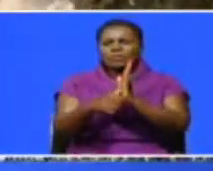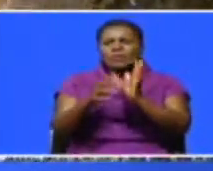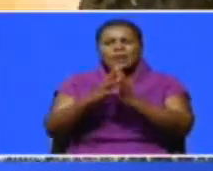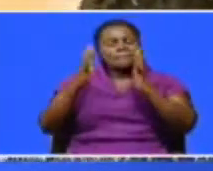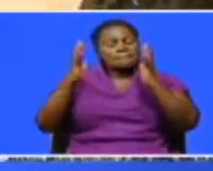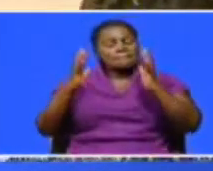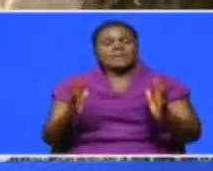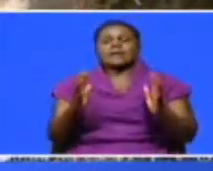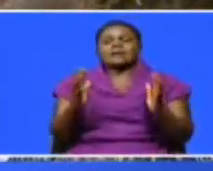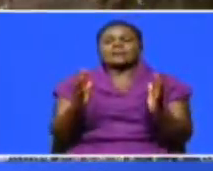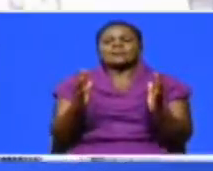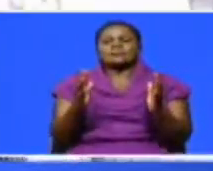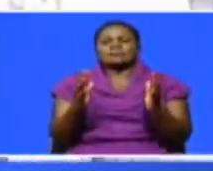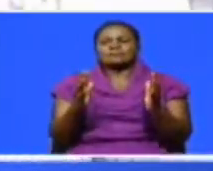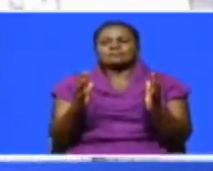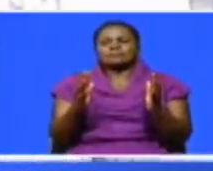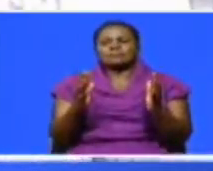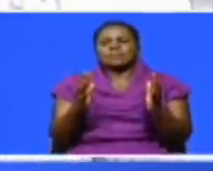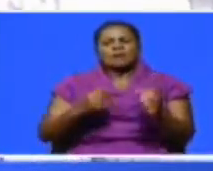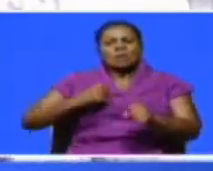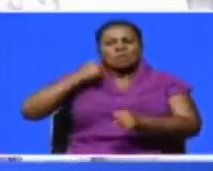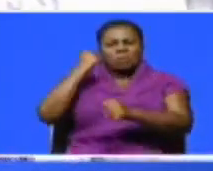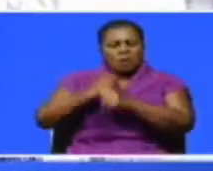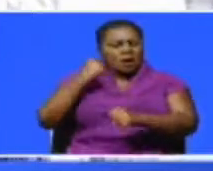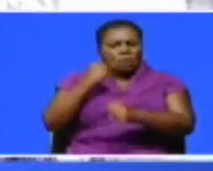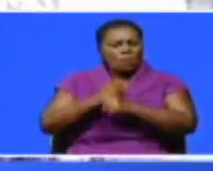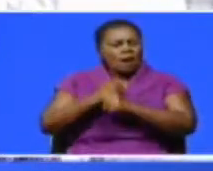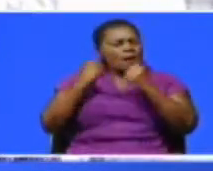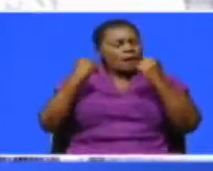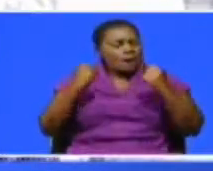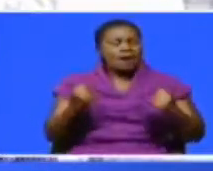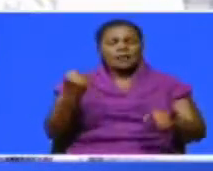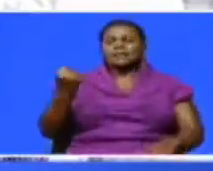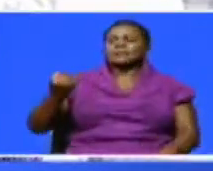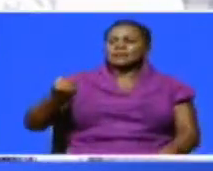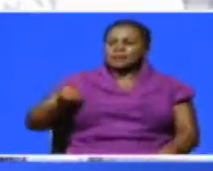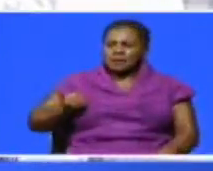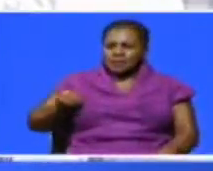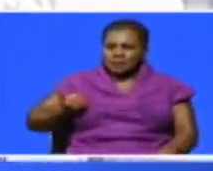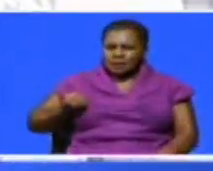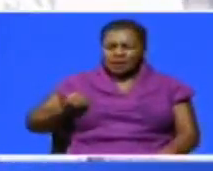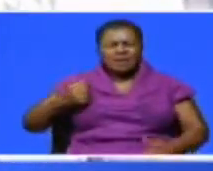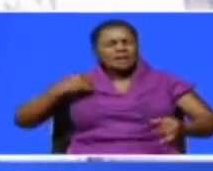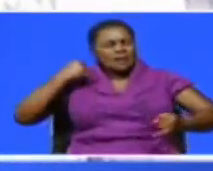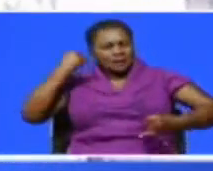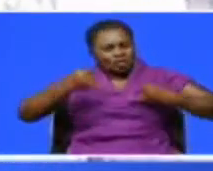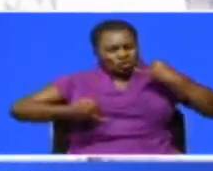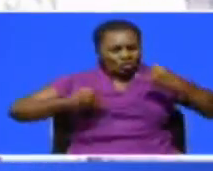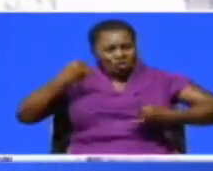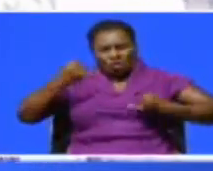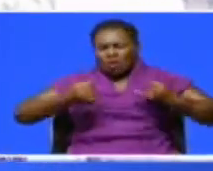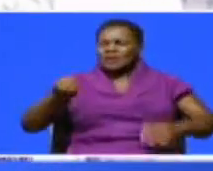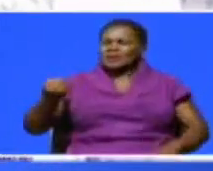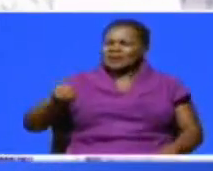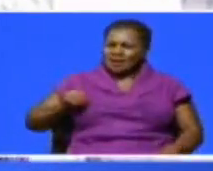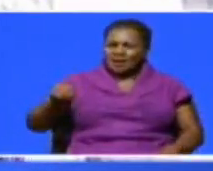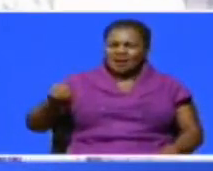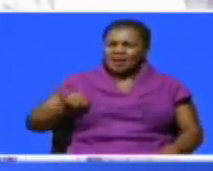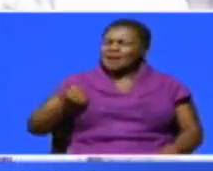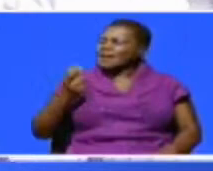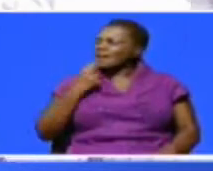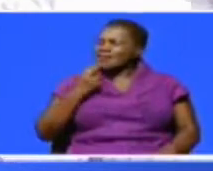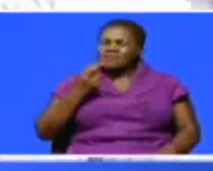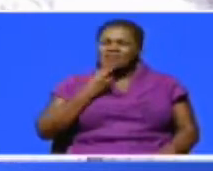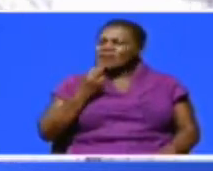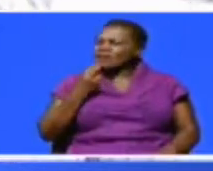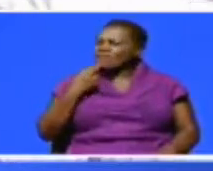kwenye mchakato mzima. She was a hard working lady. Alikuwa mtu mwenye furaha, mtu mwenye